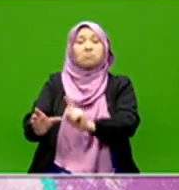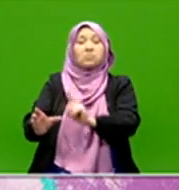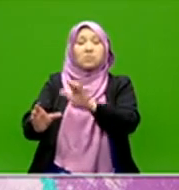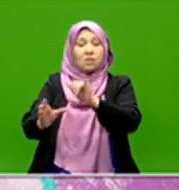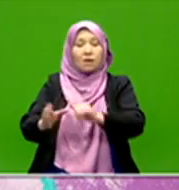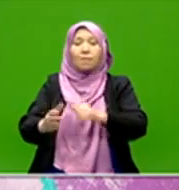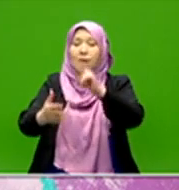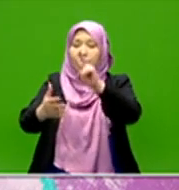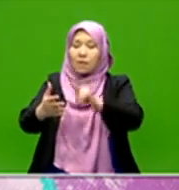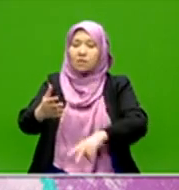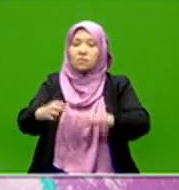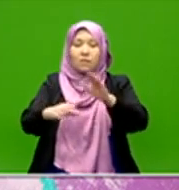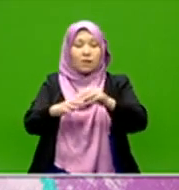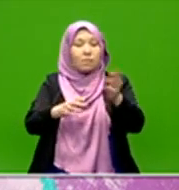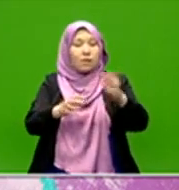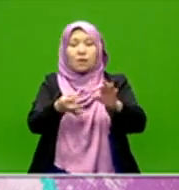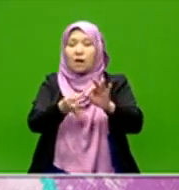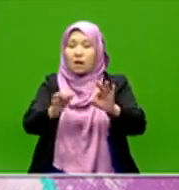عليهم